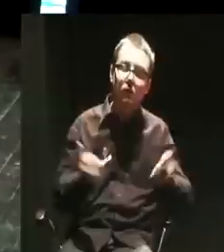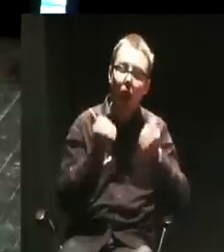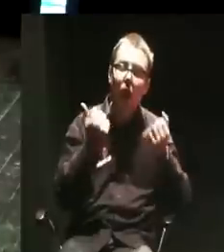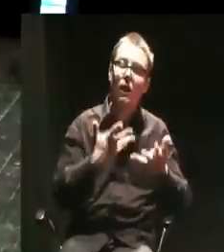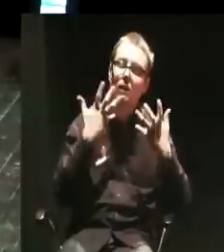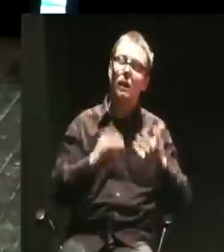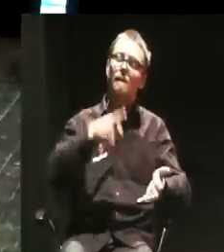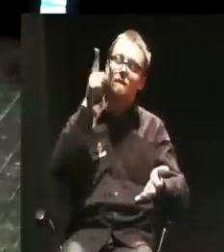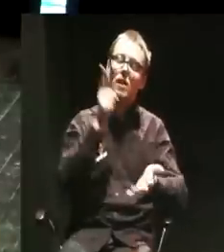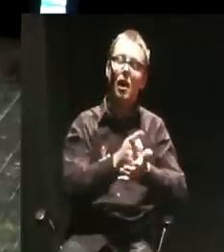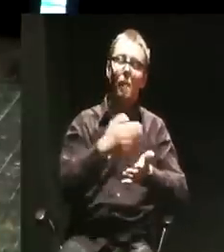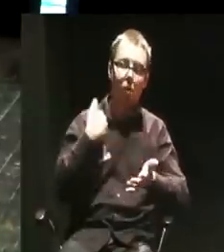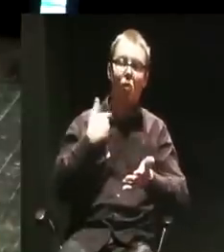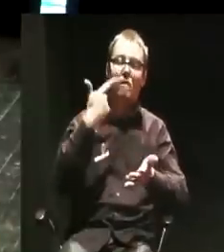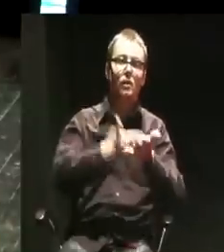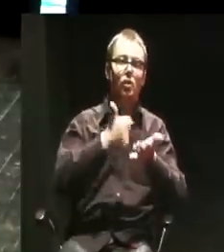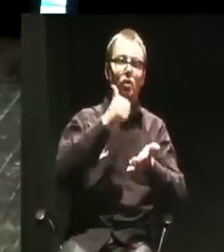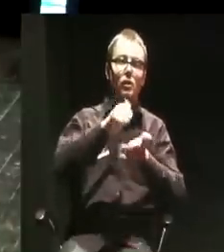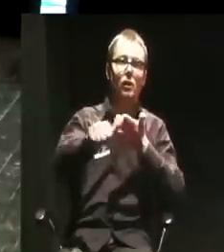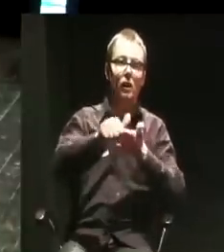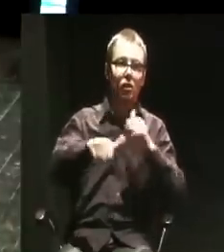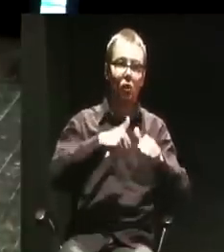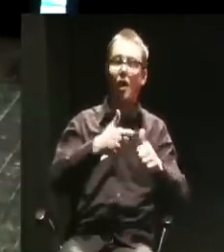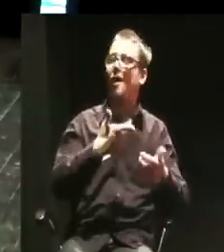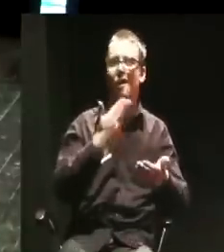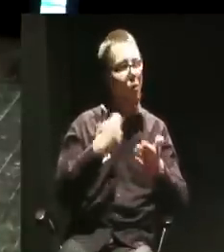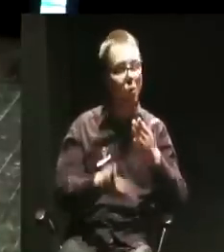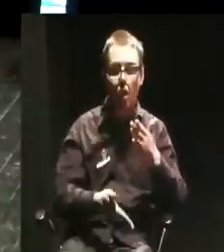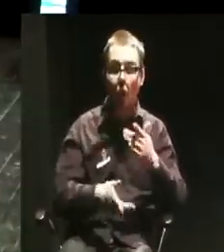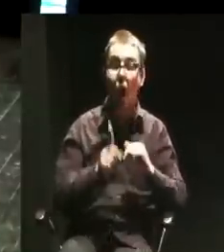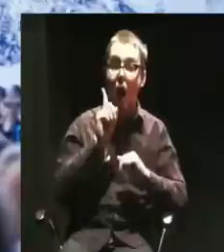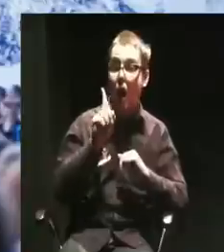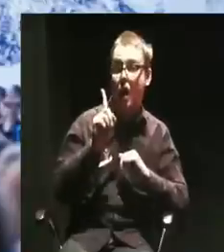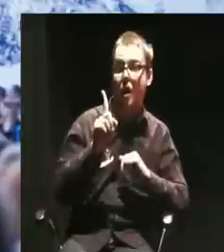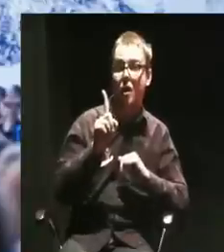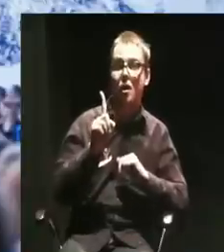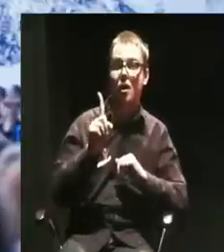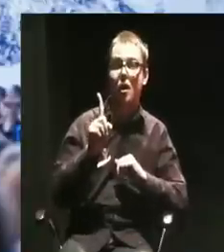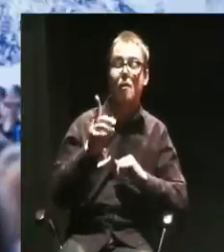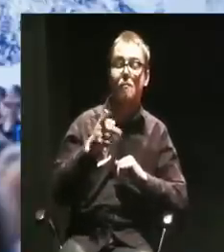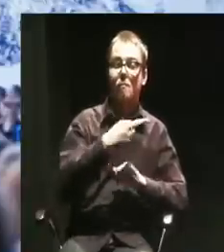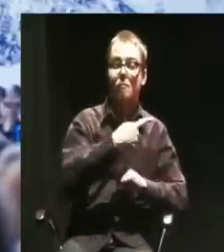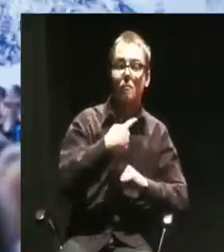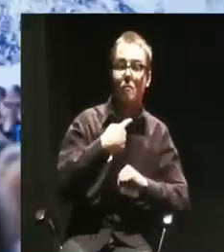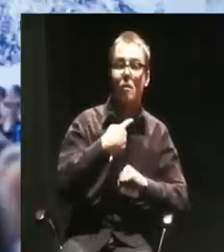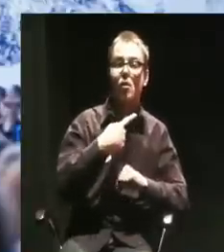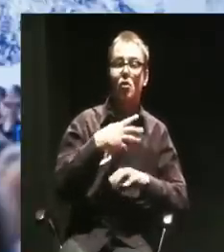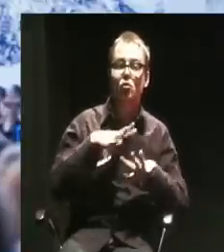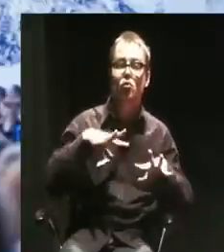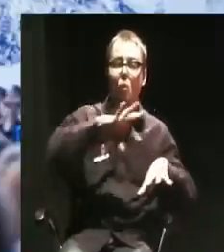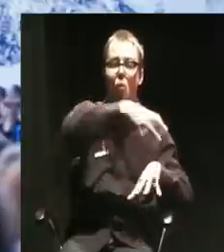mieliśmy takie ambicje. No niestety nie udało się, ale na podstawie tej współpracy wszystkich